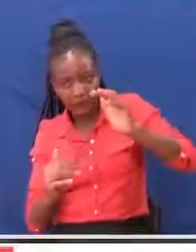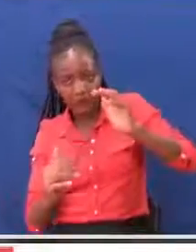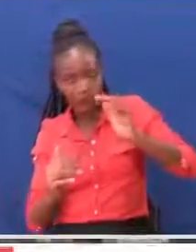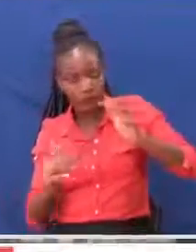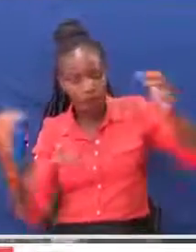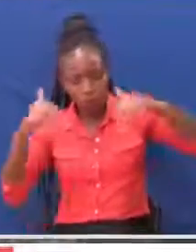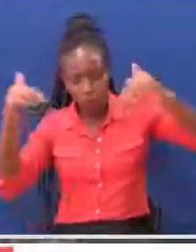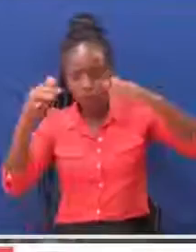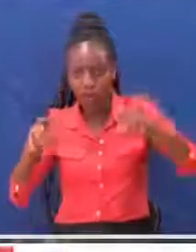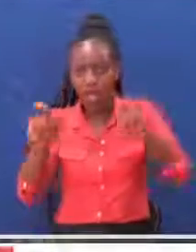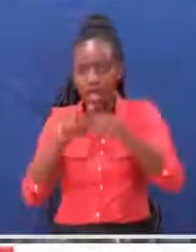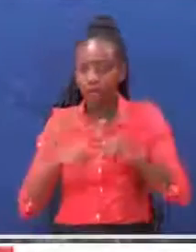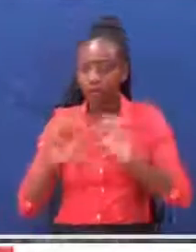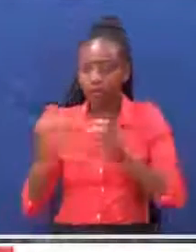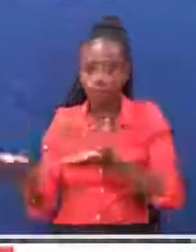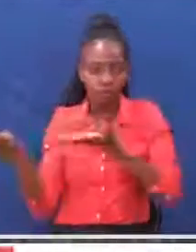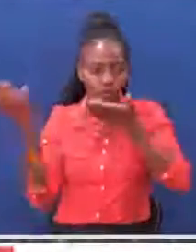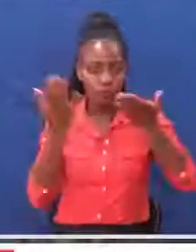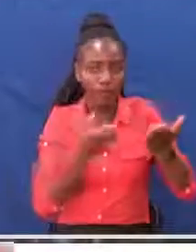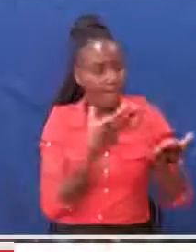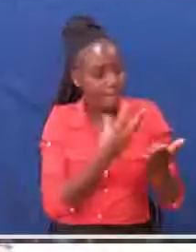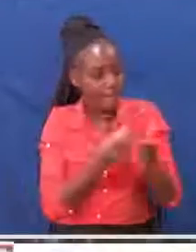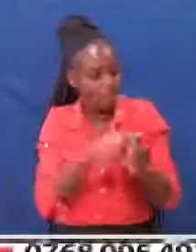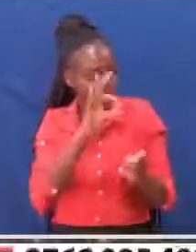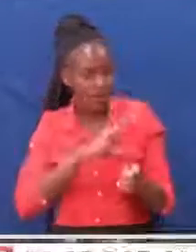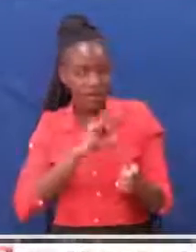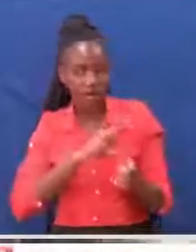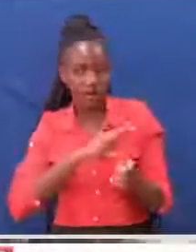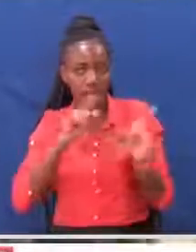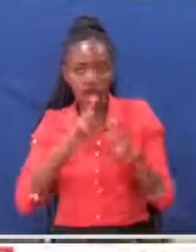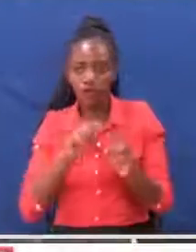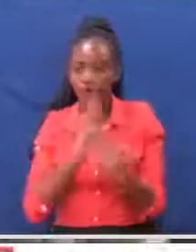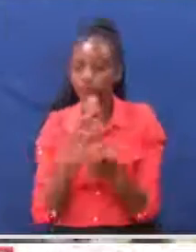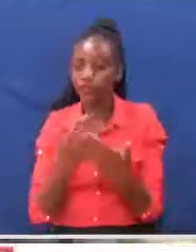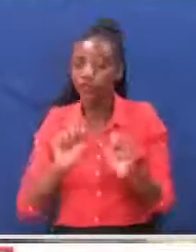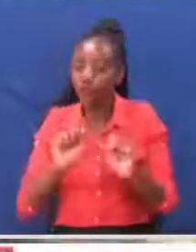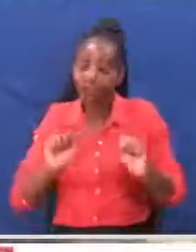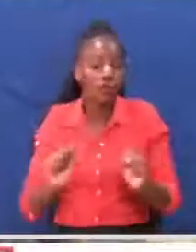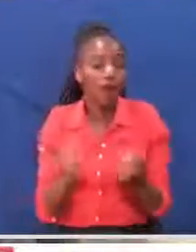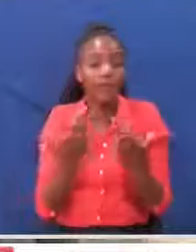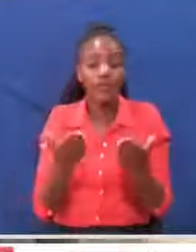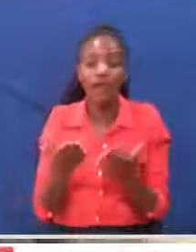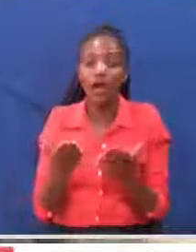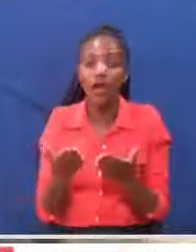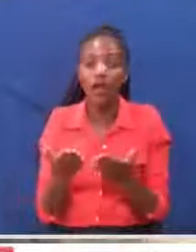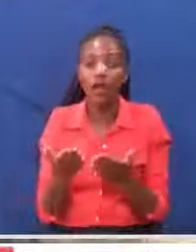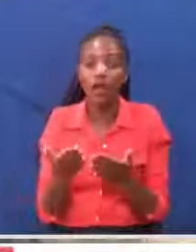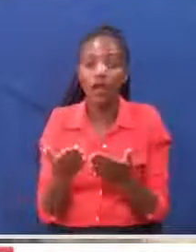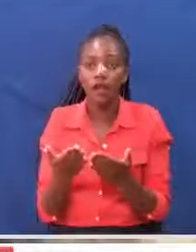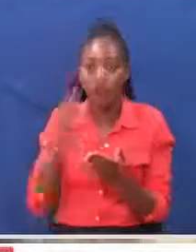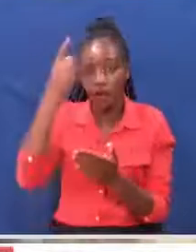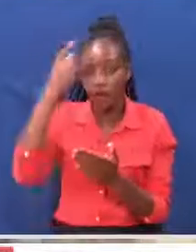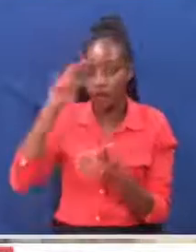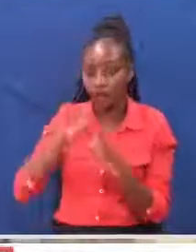town, na pia italeta hela na shughuli nyingi hapa katika mtaa ya mabanda kwa